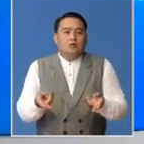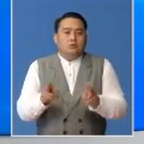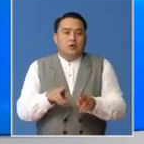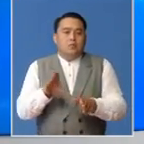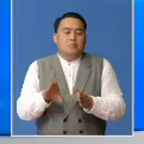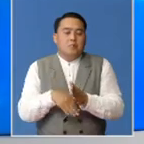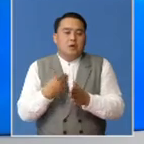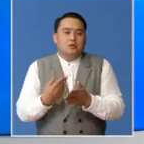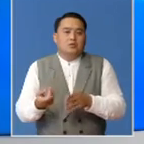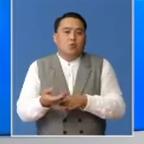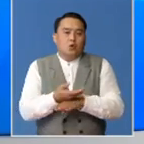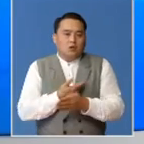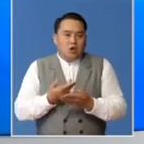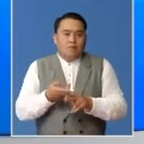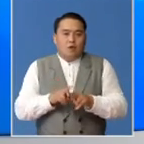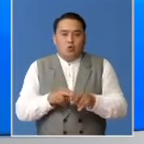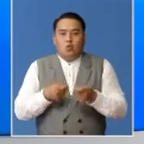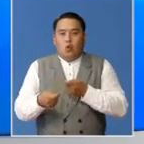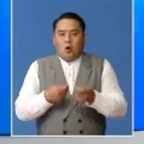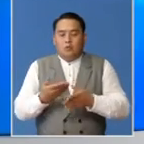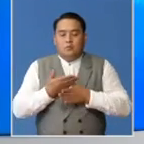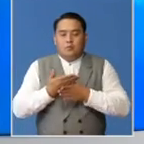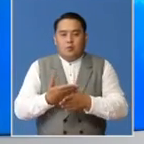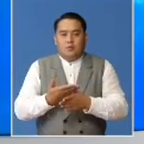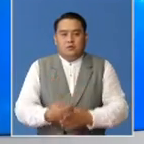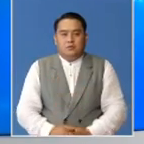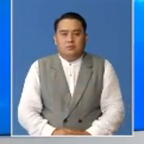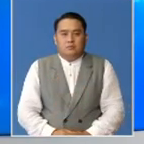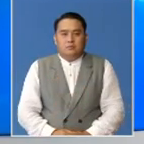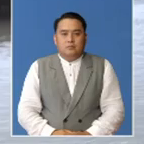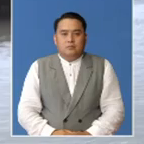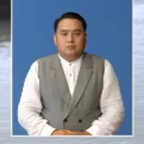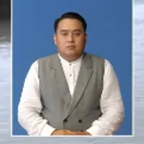своей главной культуры. Однако руководство края пришло на помощь.